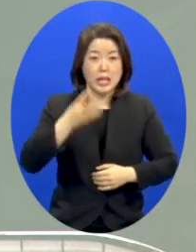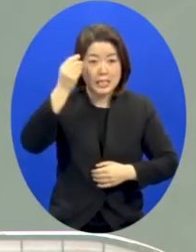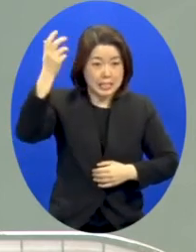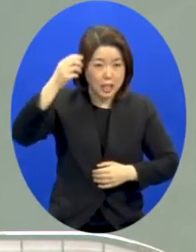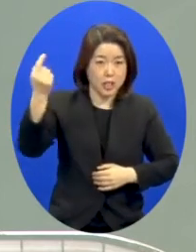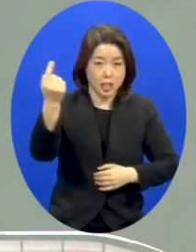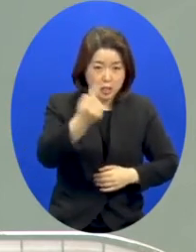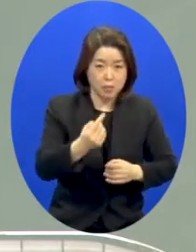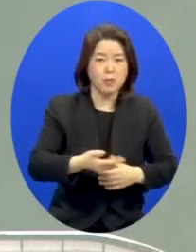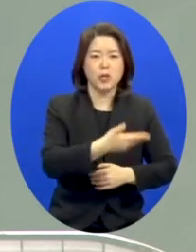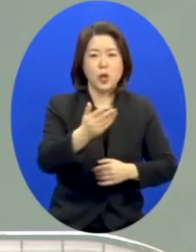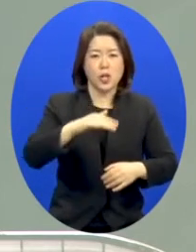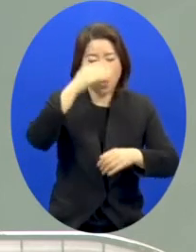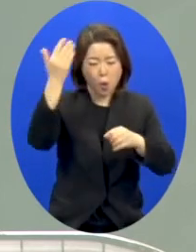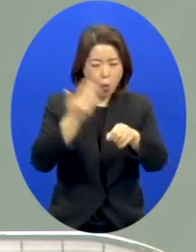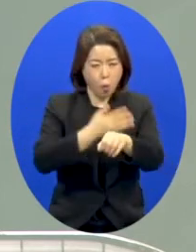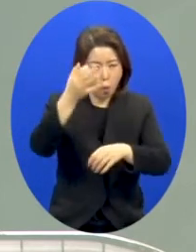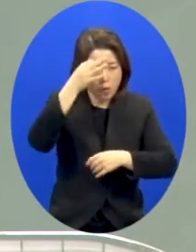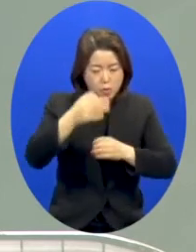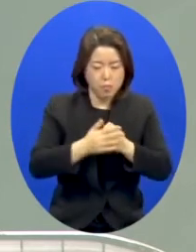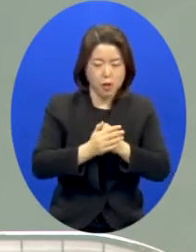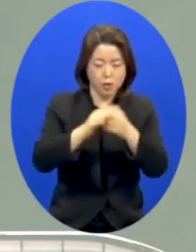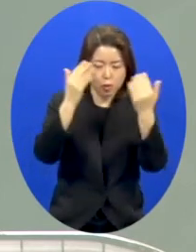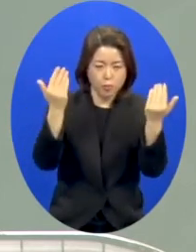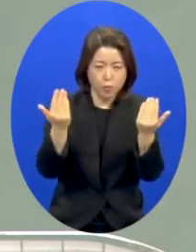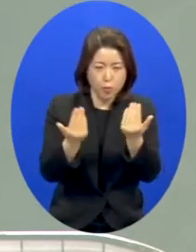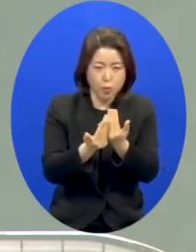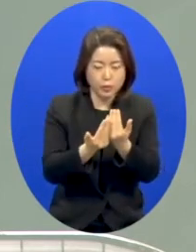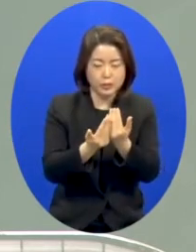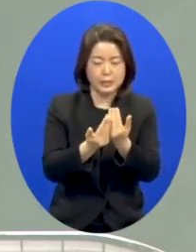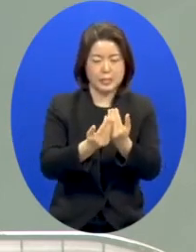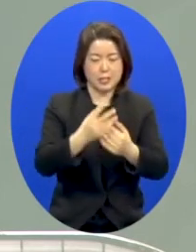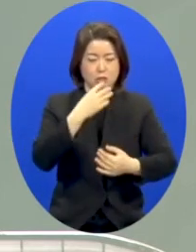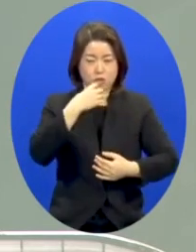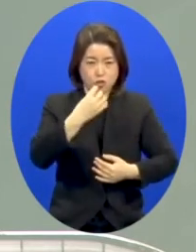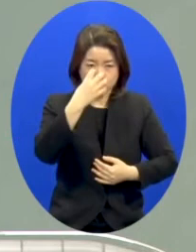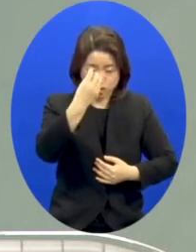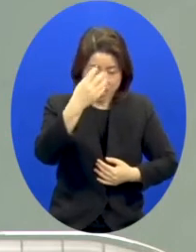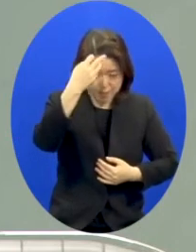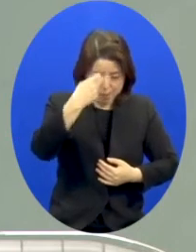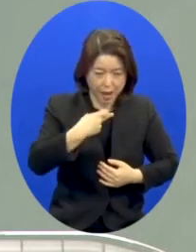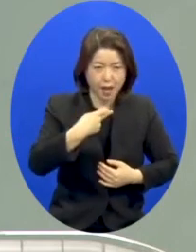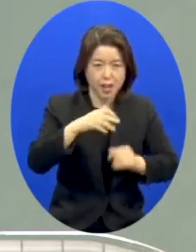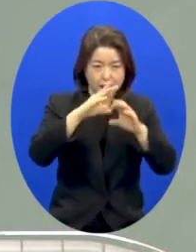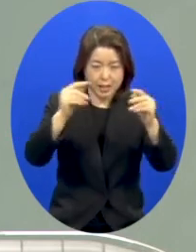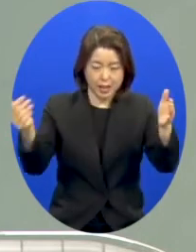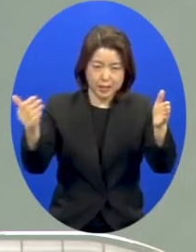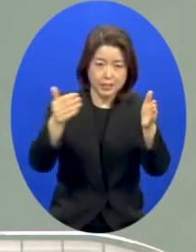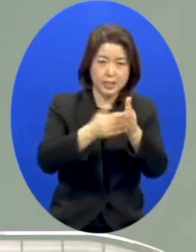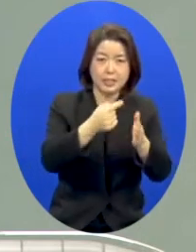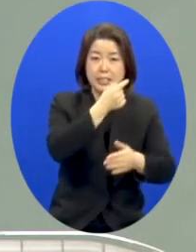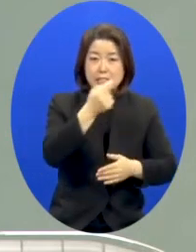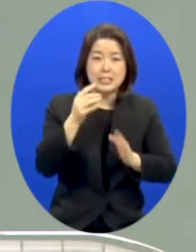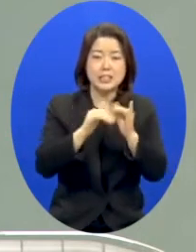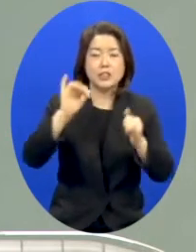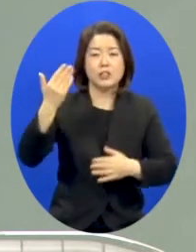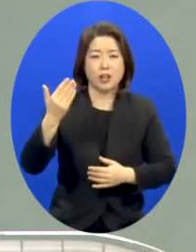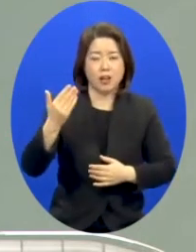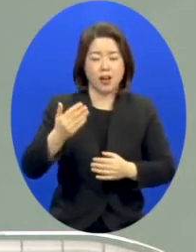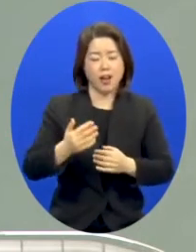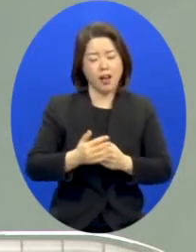온 유대와 사마리아와 땅끝까지 이르러 날 내 증인이 되리라 주님을 증거하고 싶고 주님을 전하고 싶은 마음이